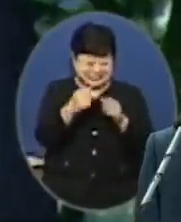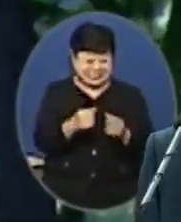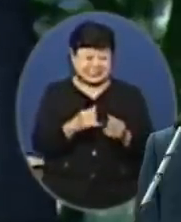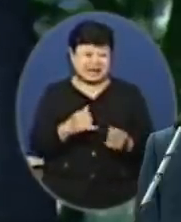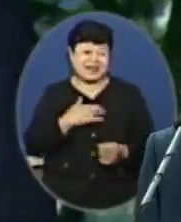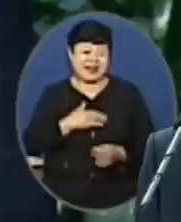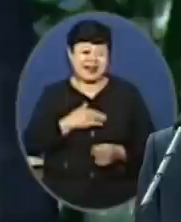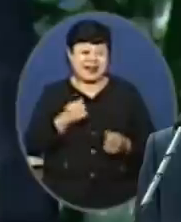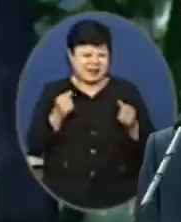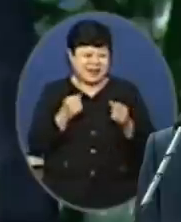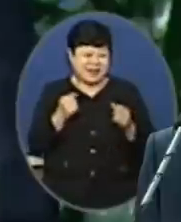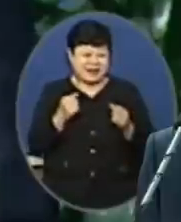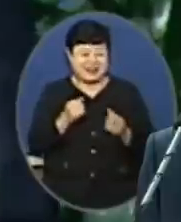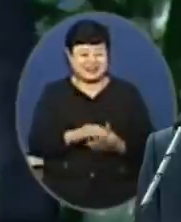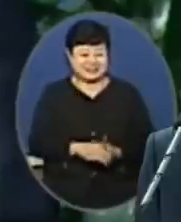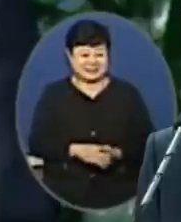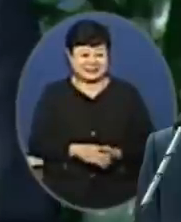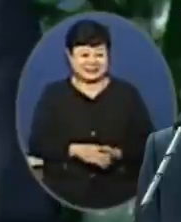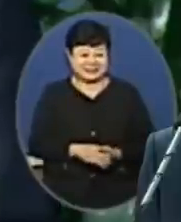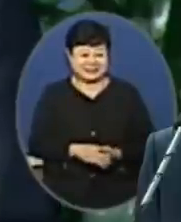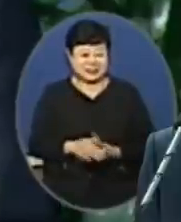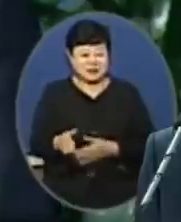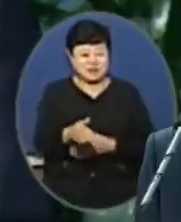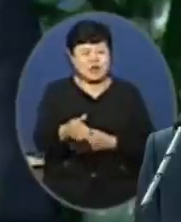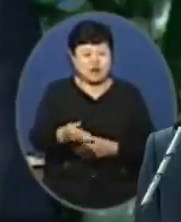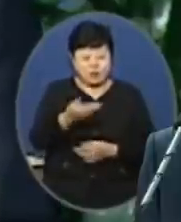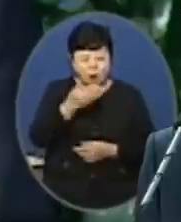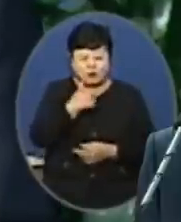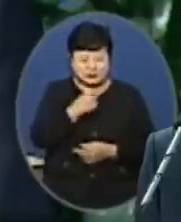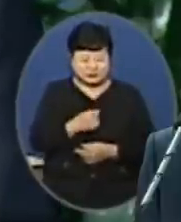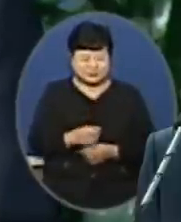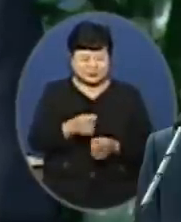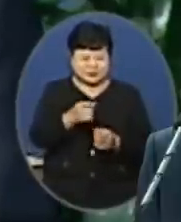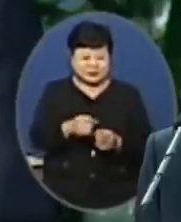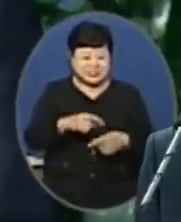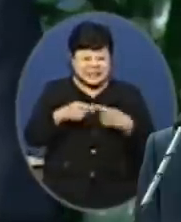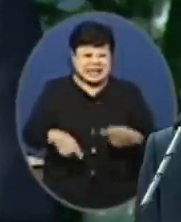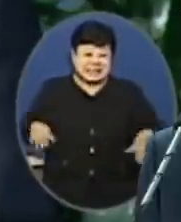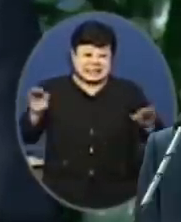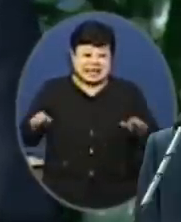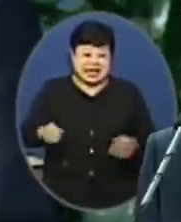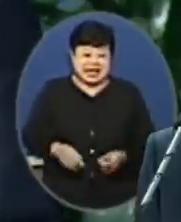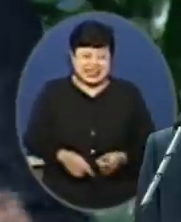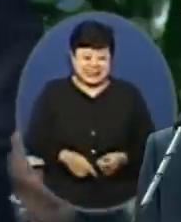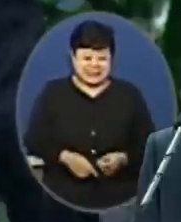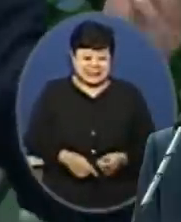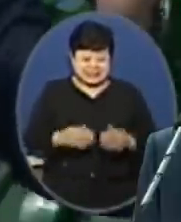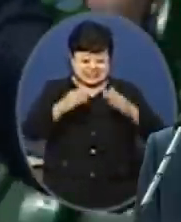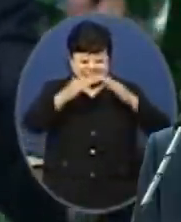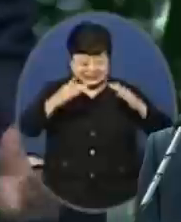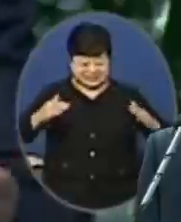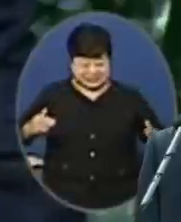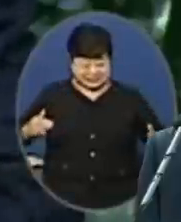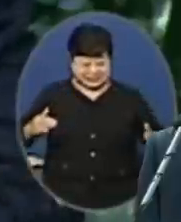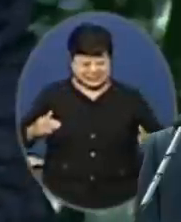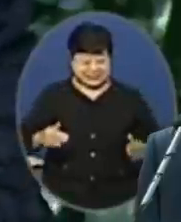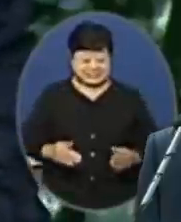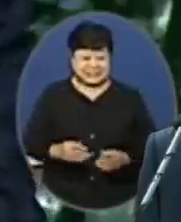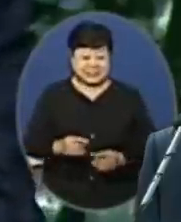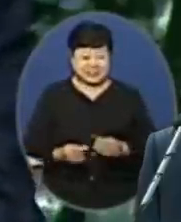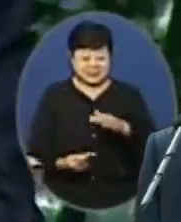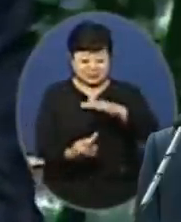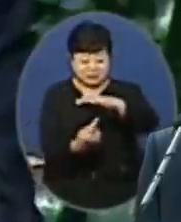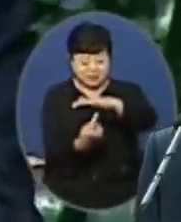사람들은 겨울에 고기가 먹고 싶으면 새 사냥을 하는 것입니다. 지게에 걸쳐는